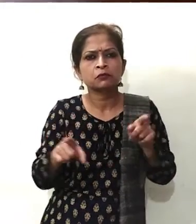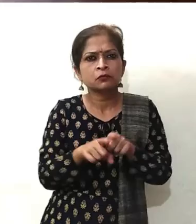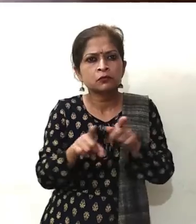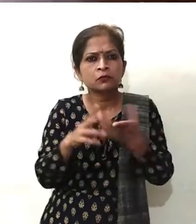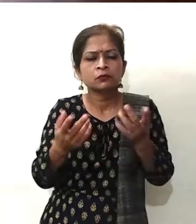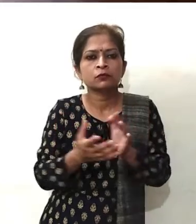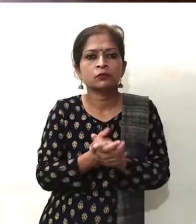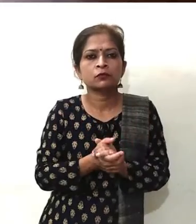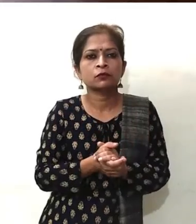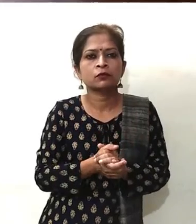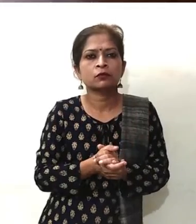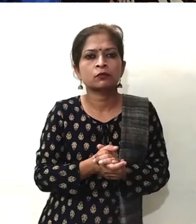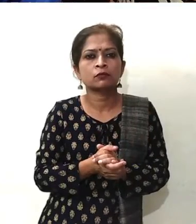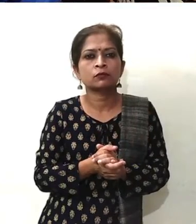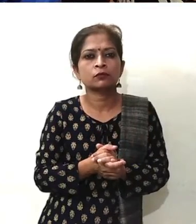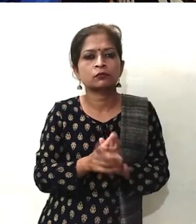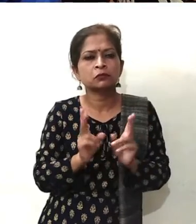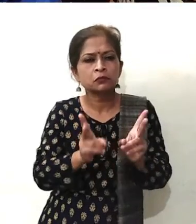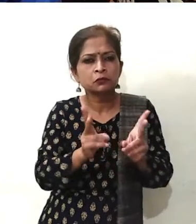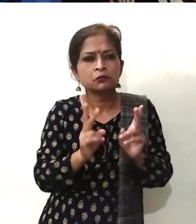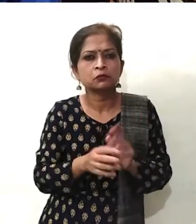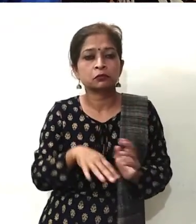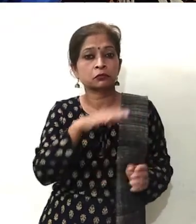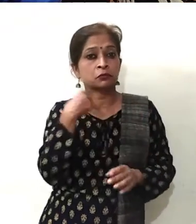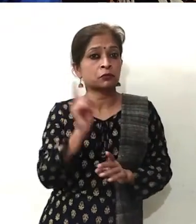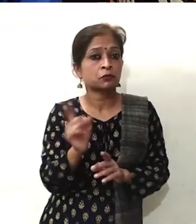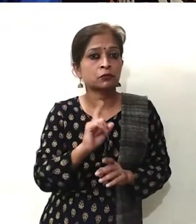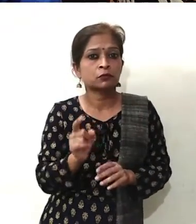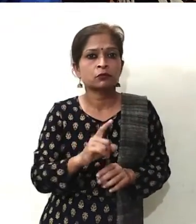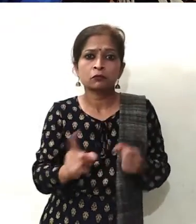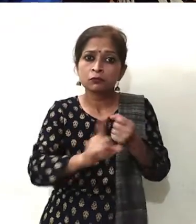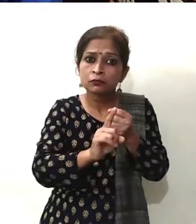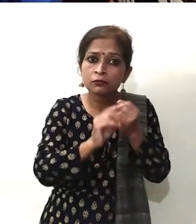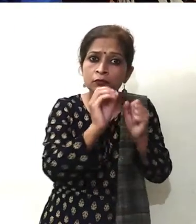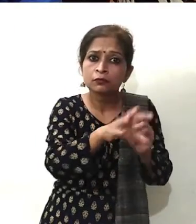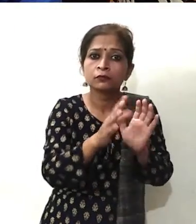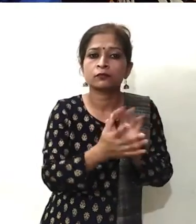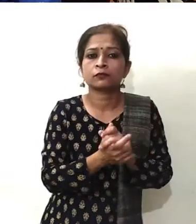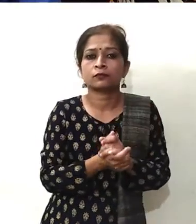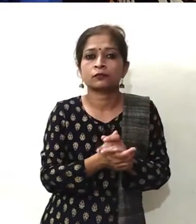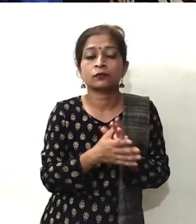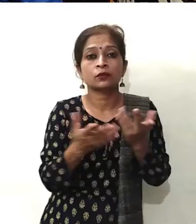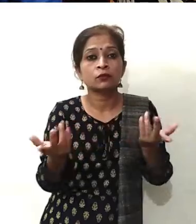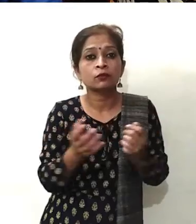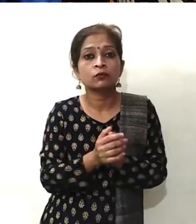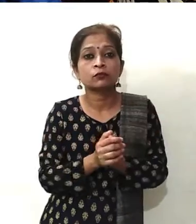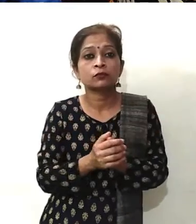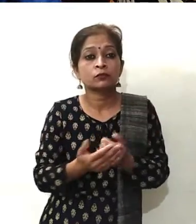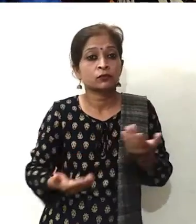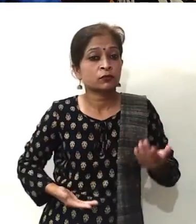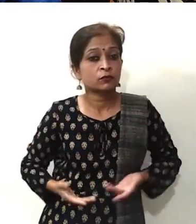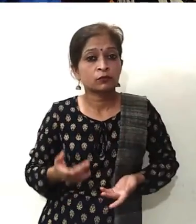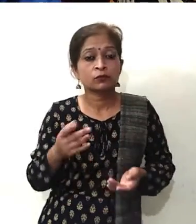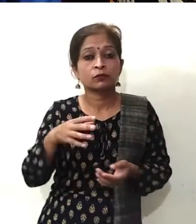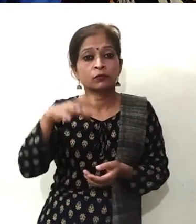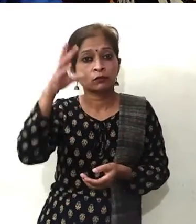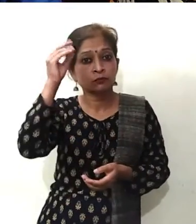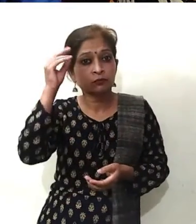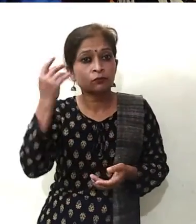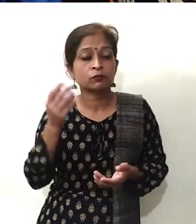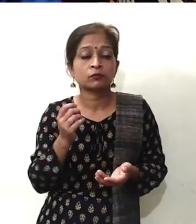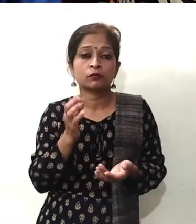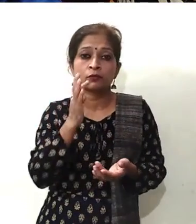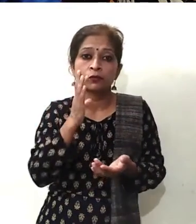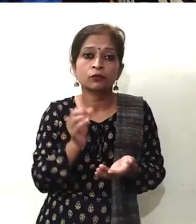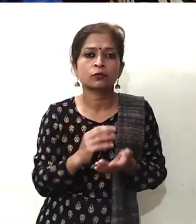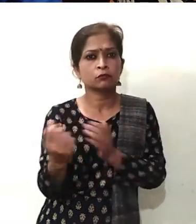अमर होना कितना जटिल हुआ होगा। तो दंड दिया कृष्ण ने, दिया कि नहीं दिया? तो संस्कारित होना बड़ा जरूरी है। शक्ति हो जाना ही सब